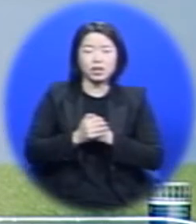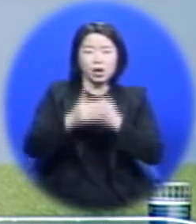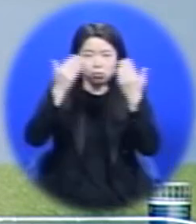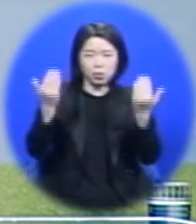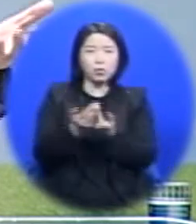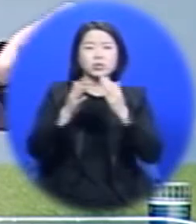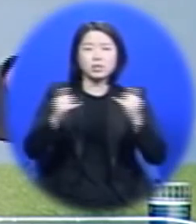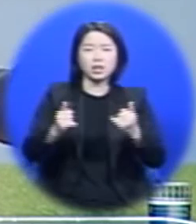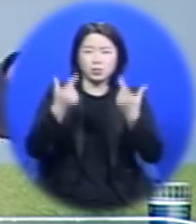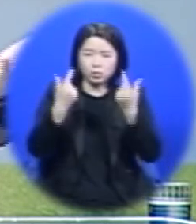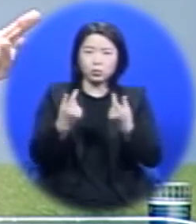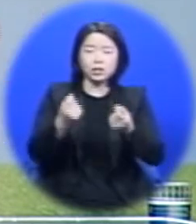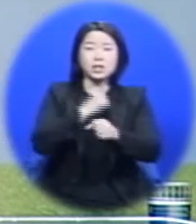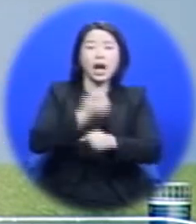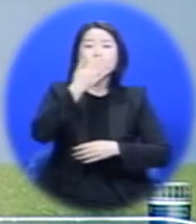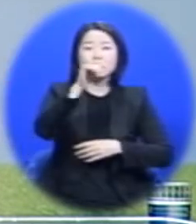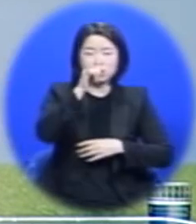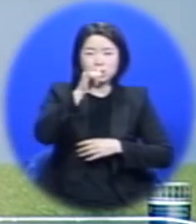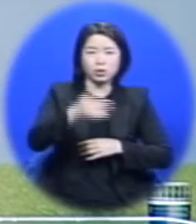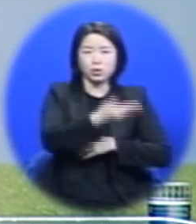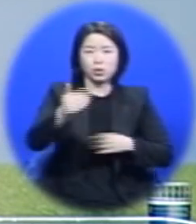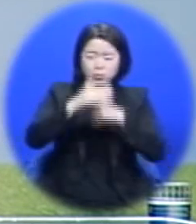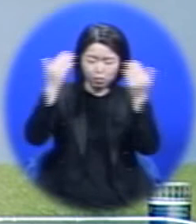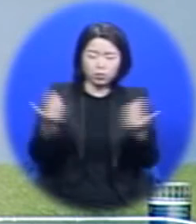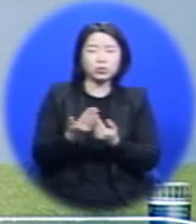모든 사람이 다 할 수 있는 거예요. 여기 계신 여러분 모두가 다.